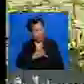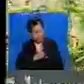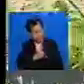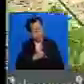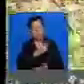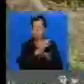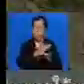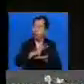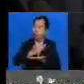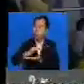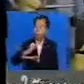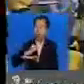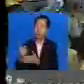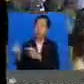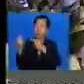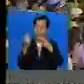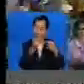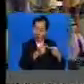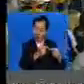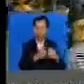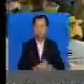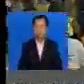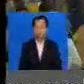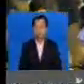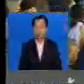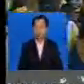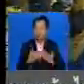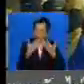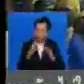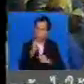จที่มีต่อกันตลอดมาแต่ช่วง 3-4 ปีที่ผ่านมาภาพ